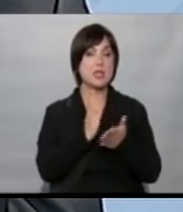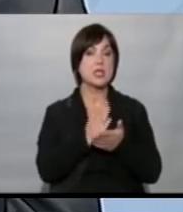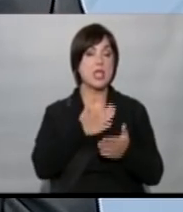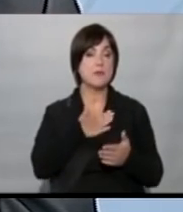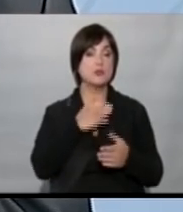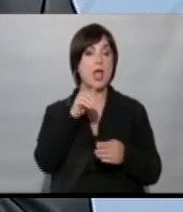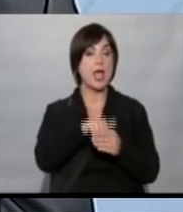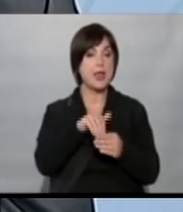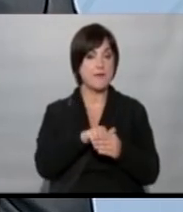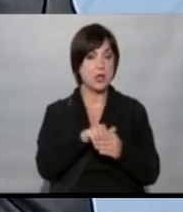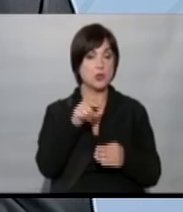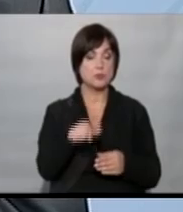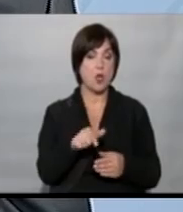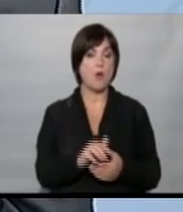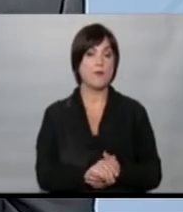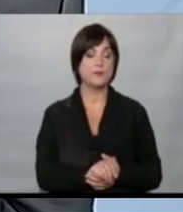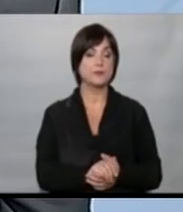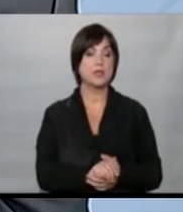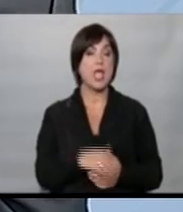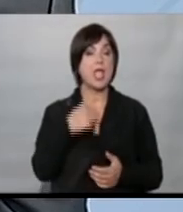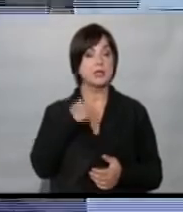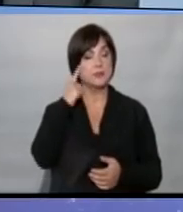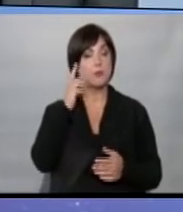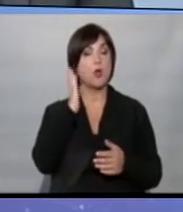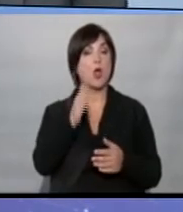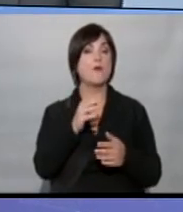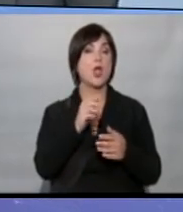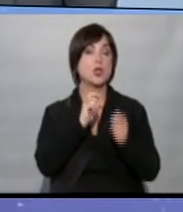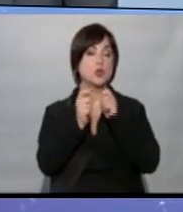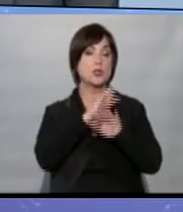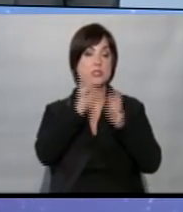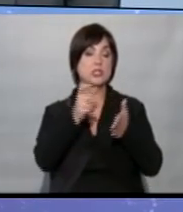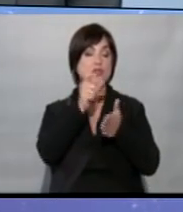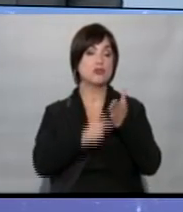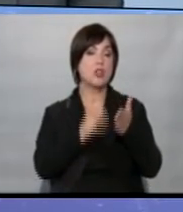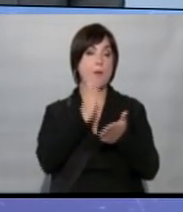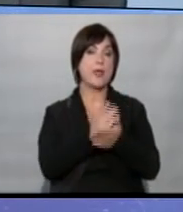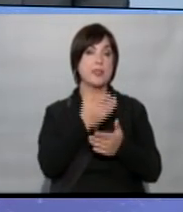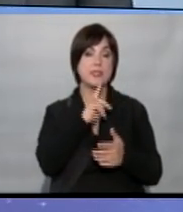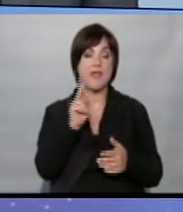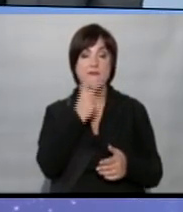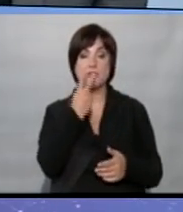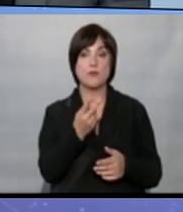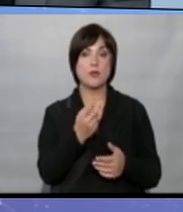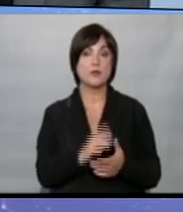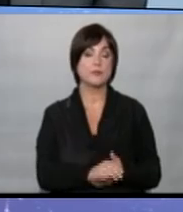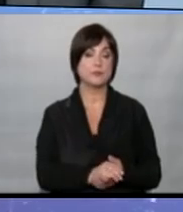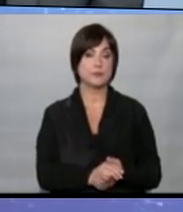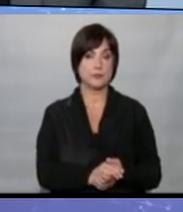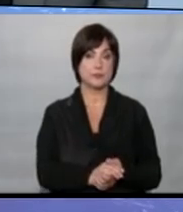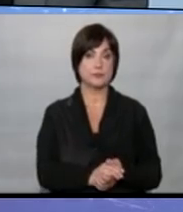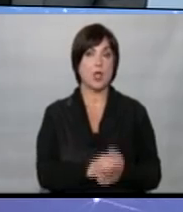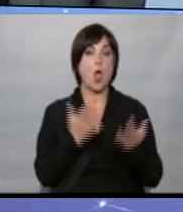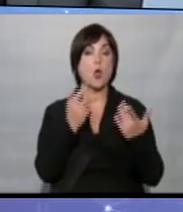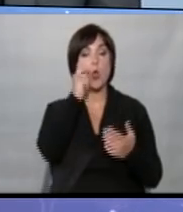и референдум за тоа. Јас мислам дека кога излезе договорот, сите членови беа внатре, не видовме дека некој член од договорот беше,